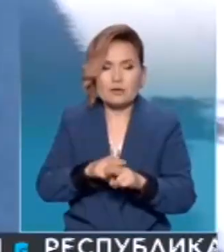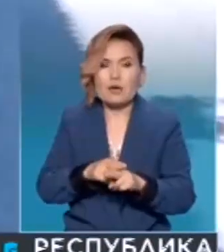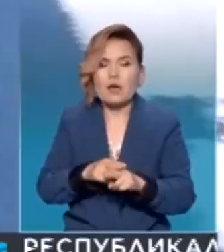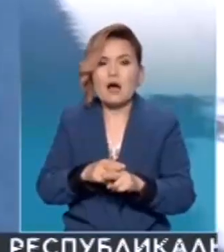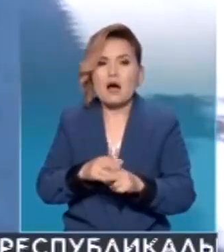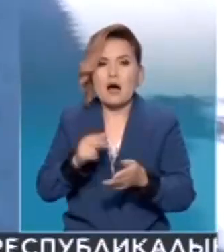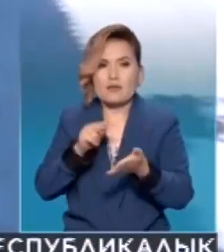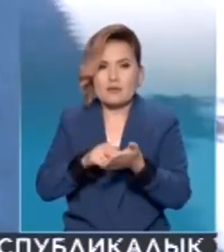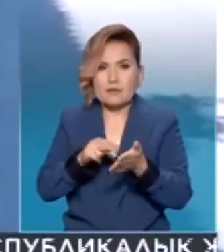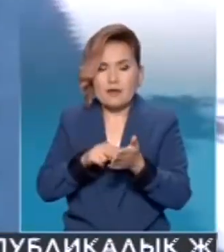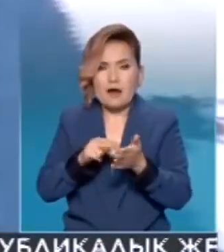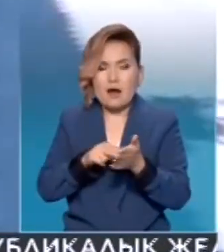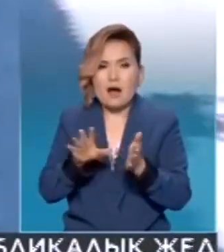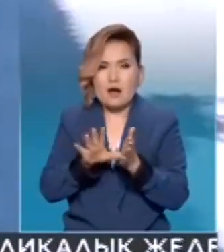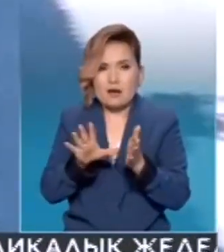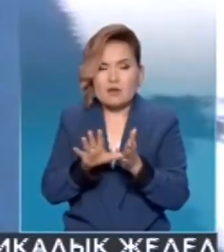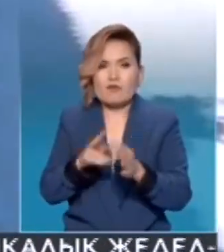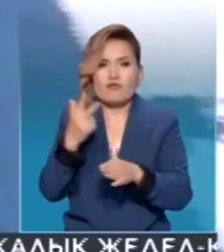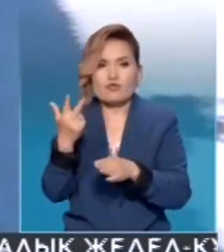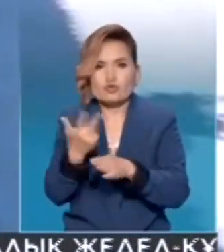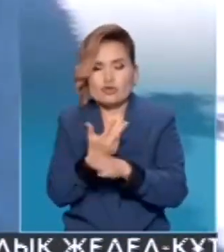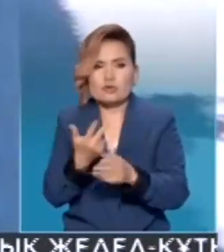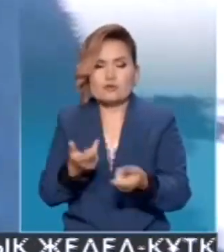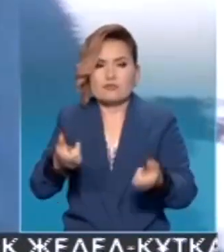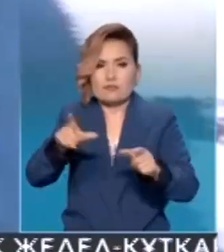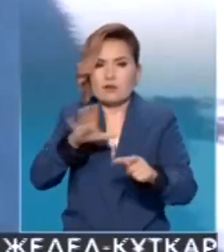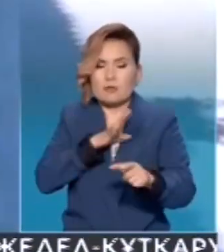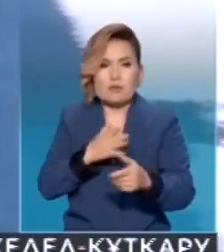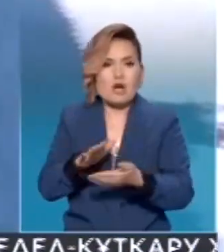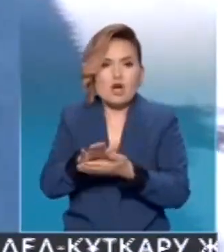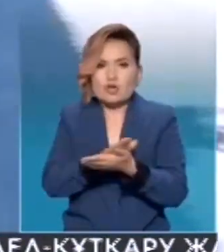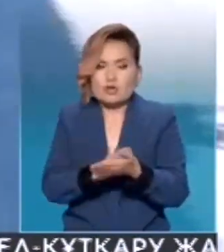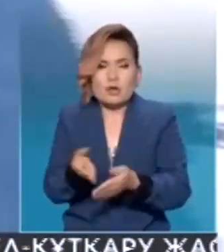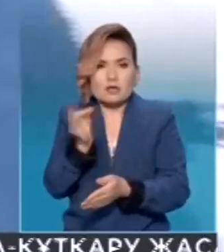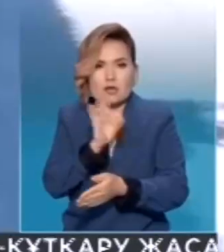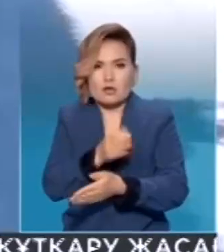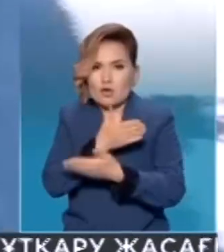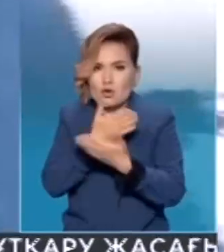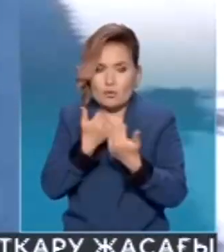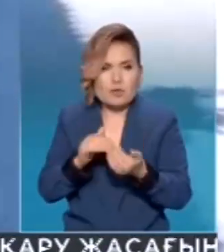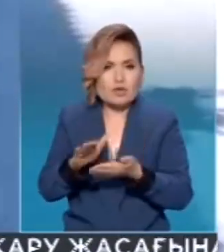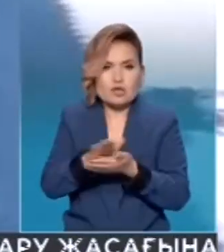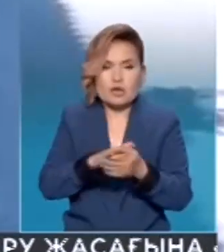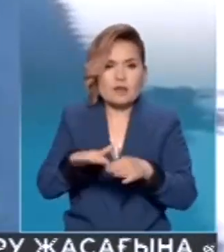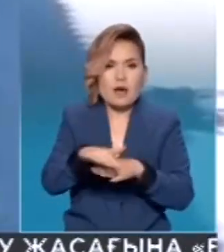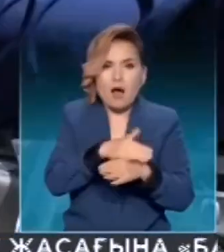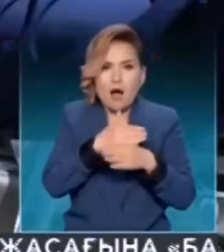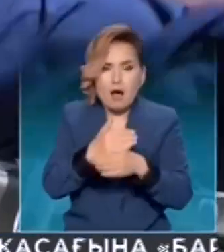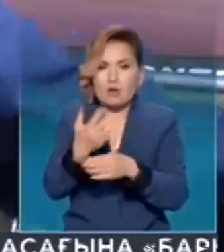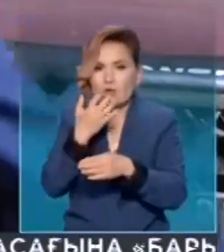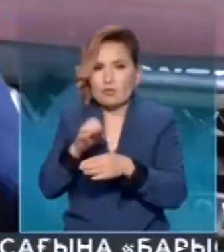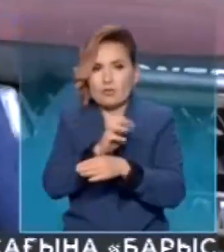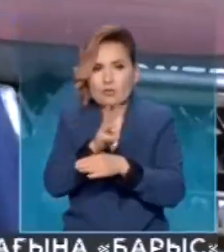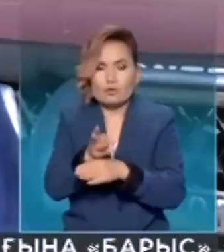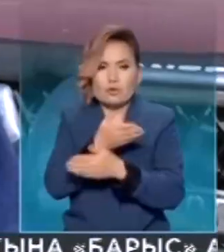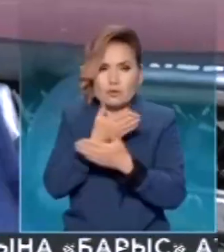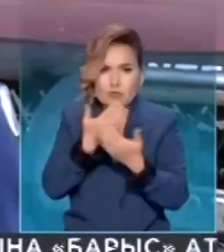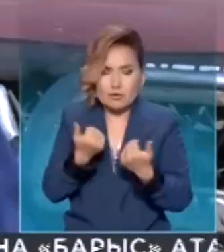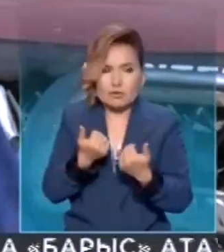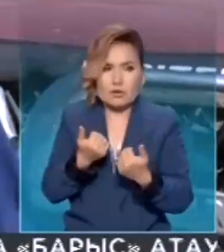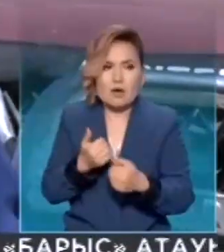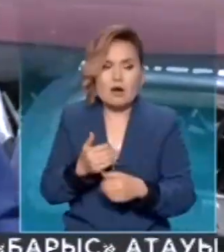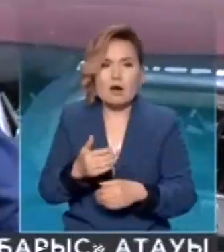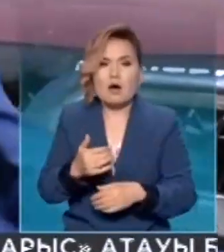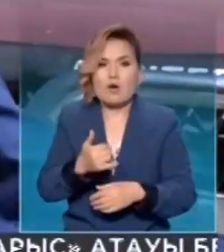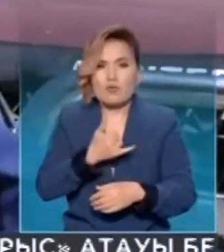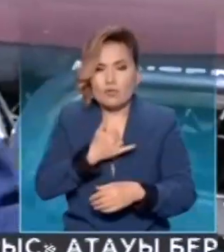өсті. Қандай біз пайда көрдік? Қандай өзгеріс болды? Ешқандай өзгеріс болған жоқ, авария болды. Семейде ең аз